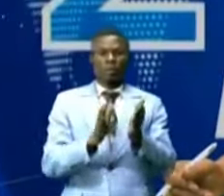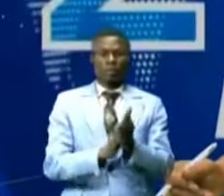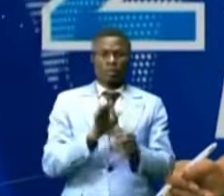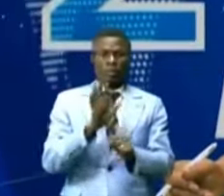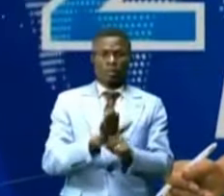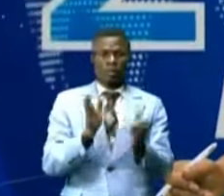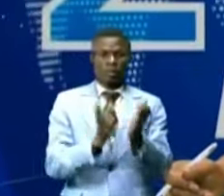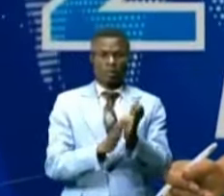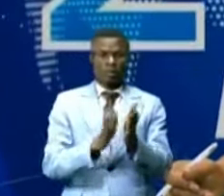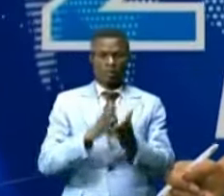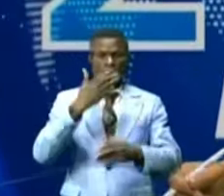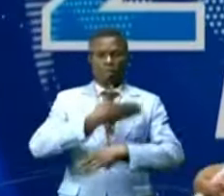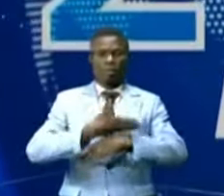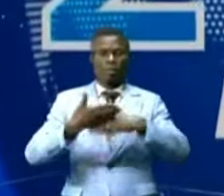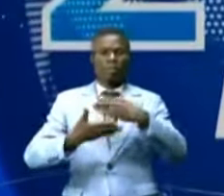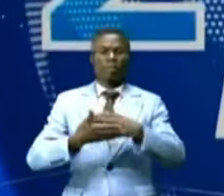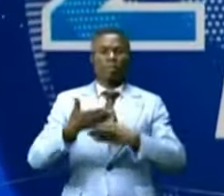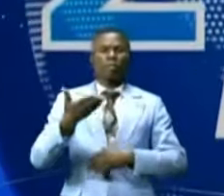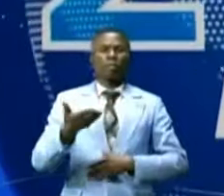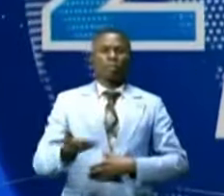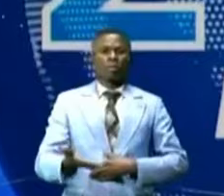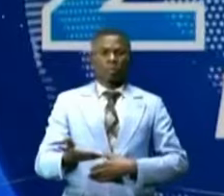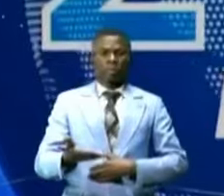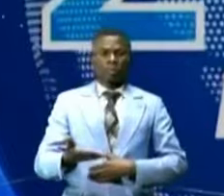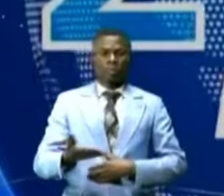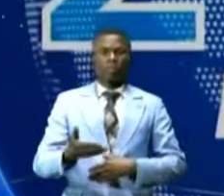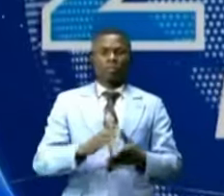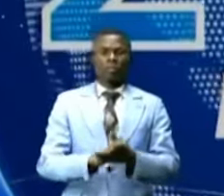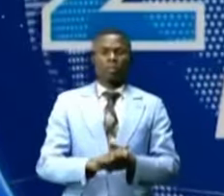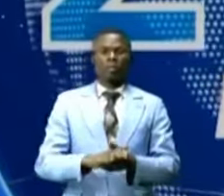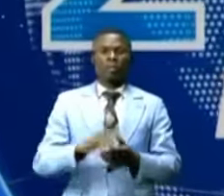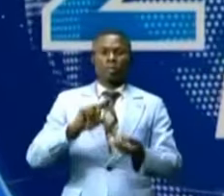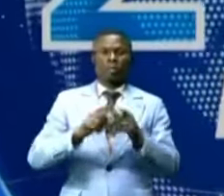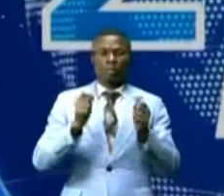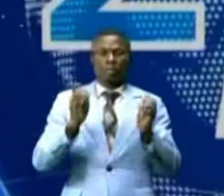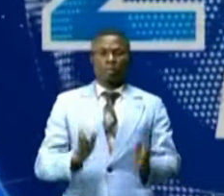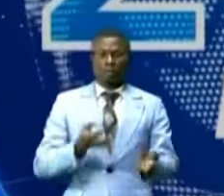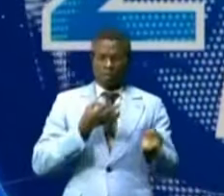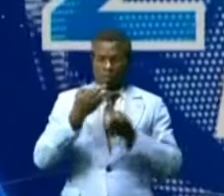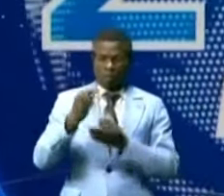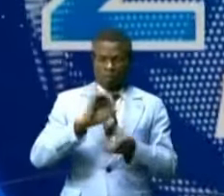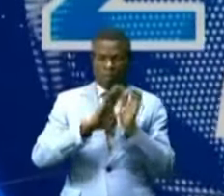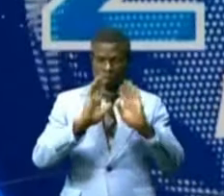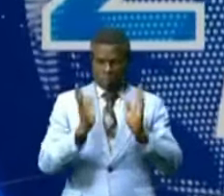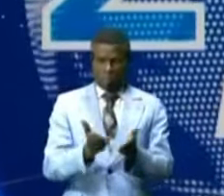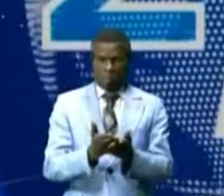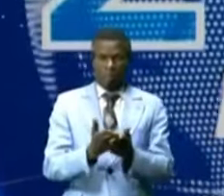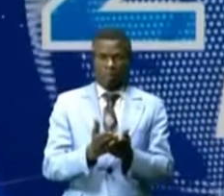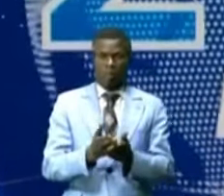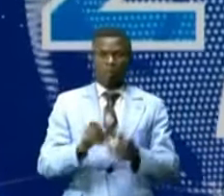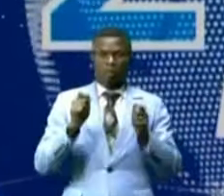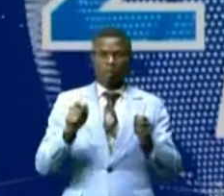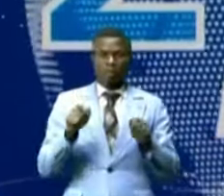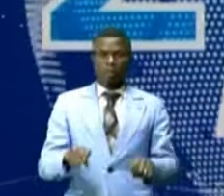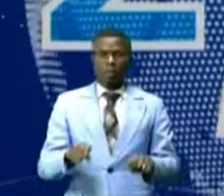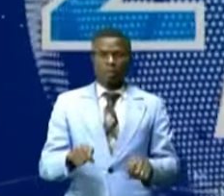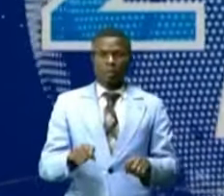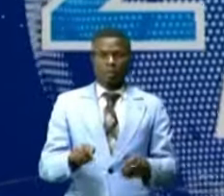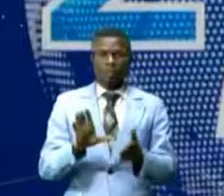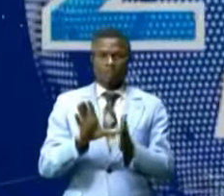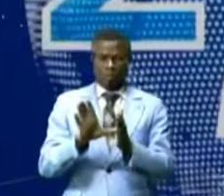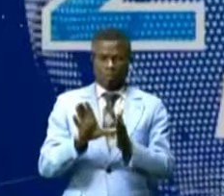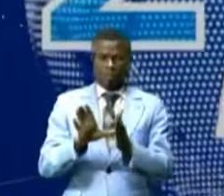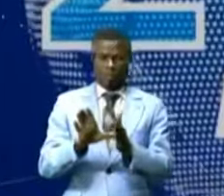nombreuses écoles ont été également construites. Patrick Michel Mukui va nous diffuser dans le cours de cette édition d'information